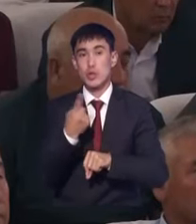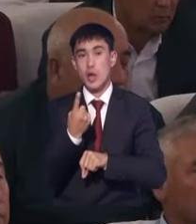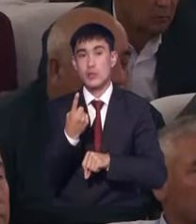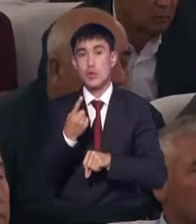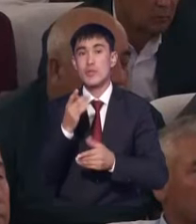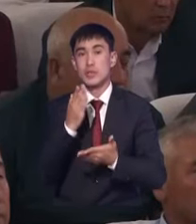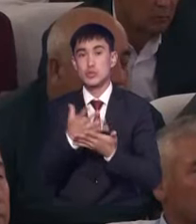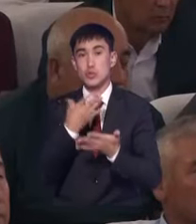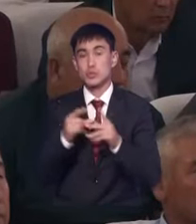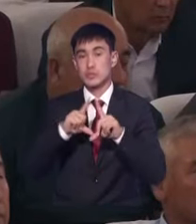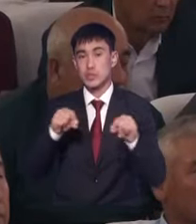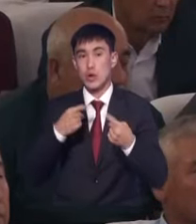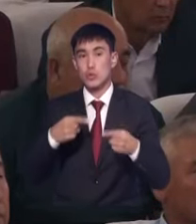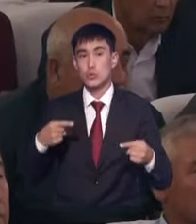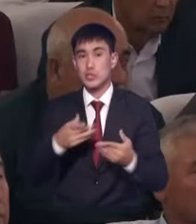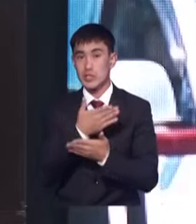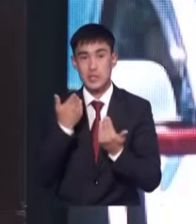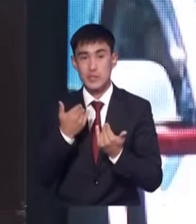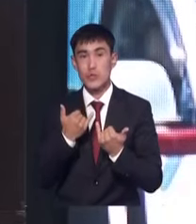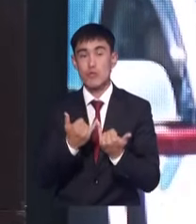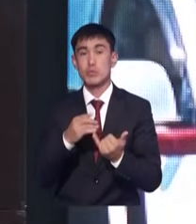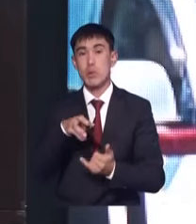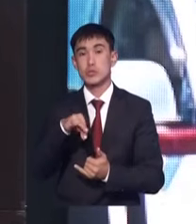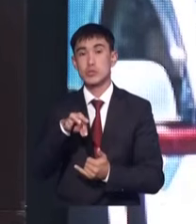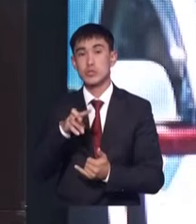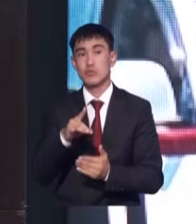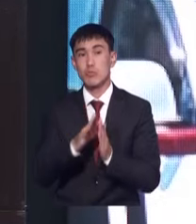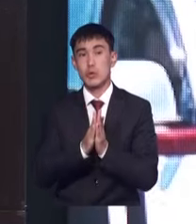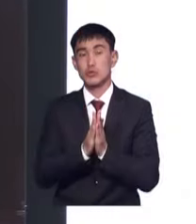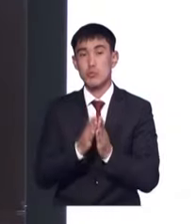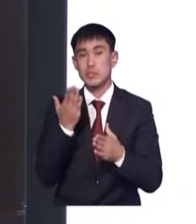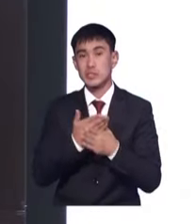одно имеет собственное здание. У остальных нет. Уважаемый Марат Елеусизович, прошу